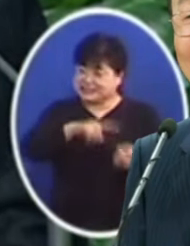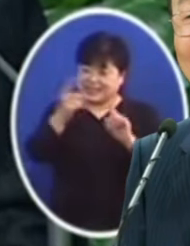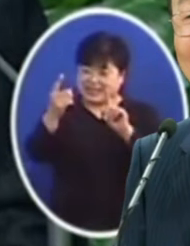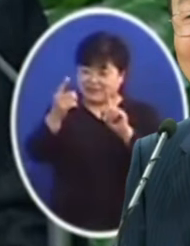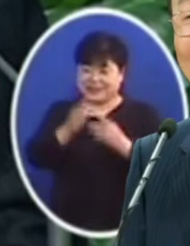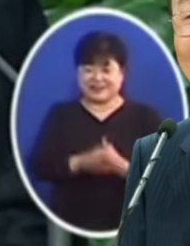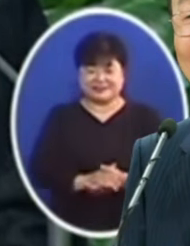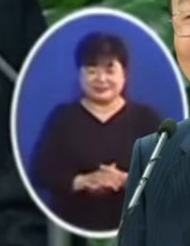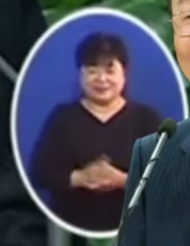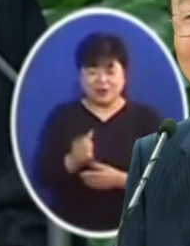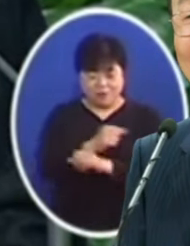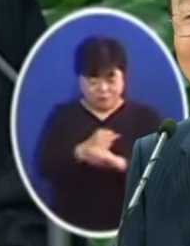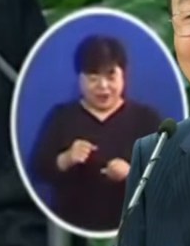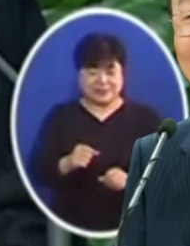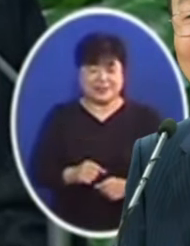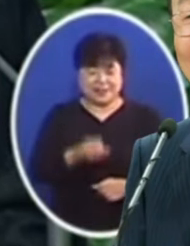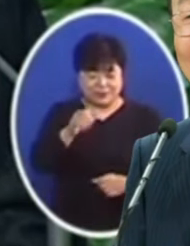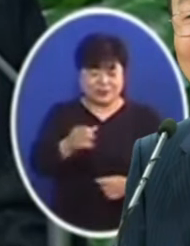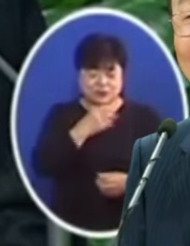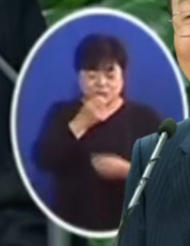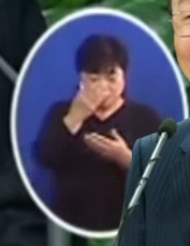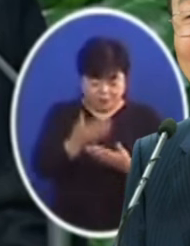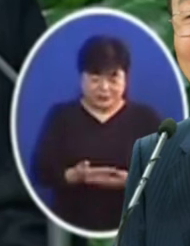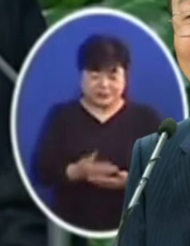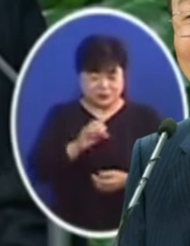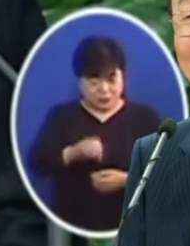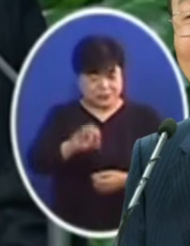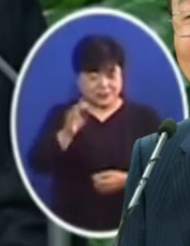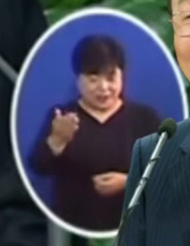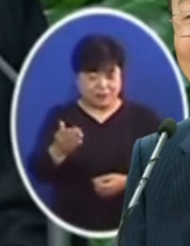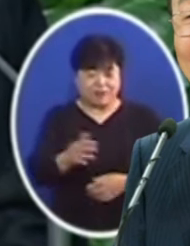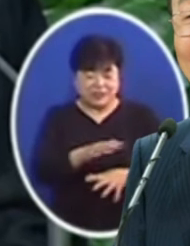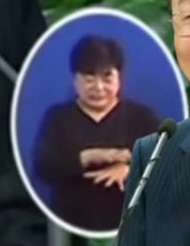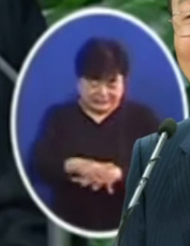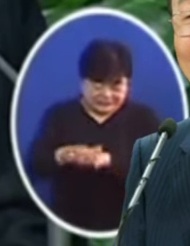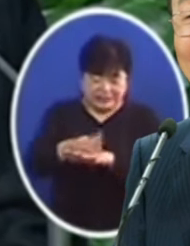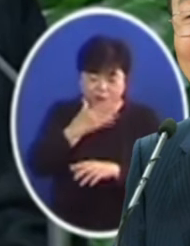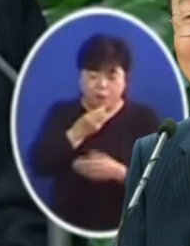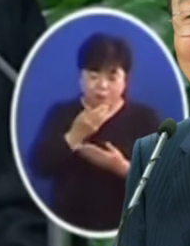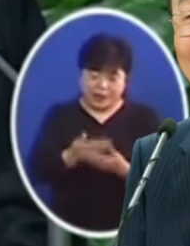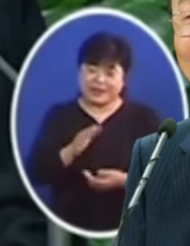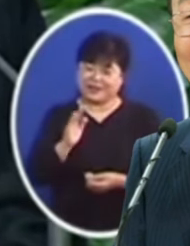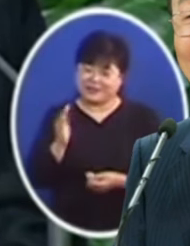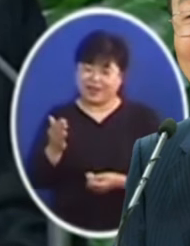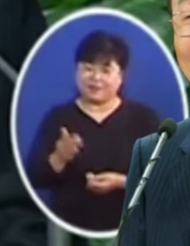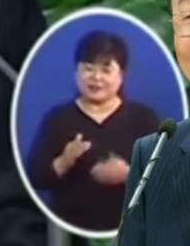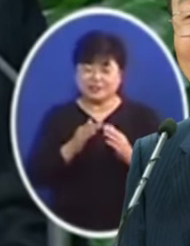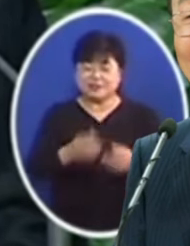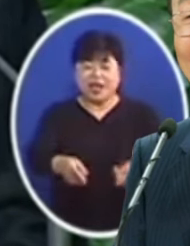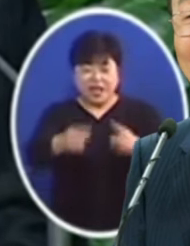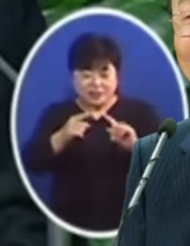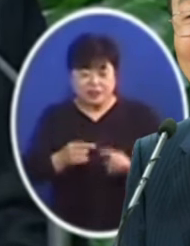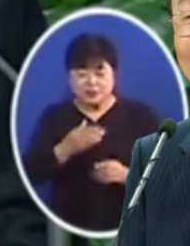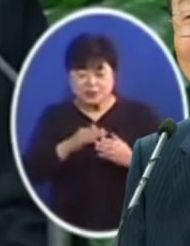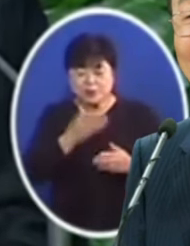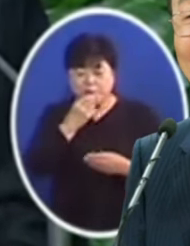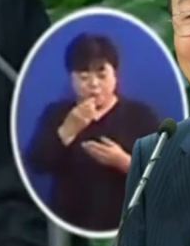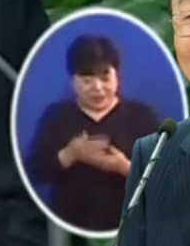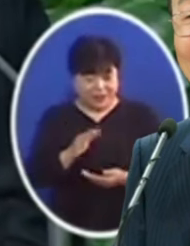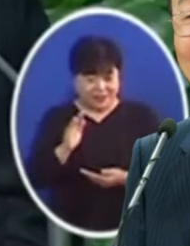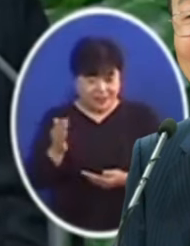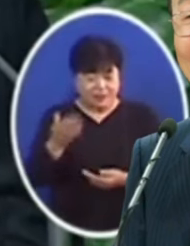것입니다. 광야에 가면 광야에 축복받은 처소가 되고, 들에 가면 들이 복된 곳이 되고, 집에 들어오면 집이 복된 곳이 되는